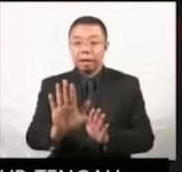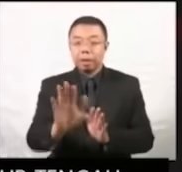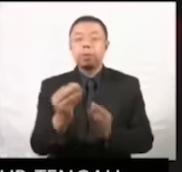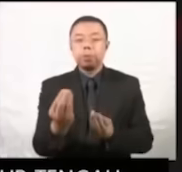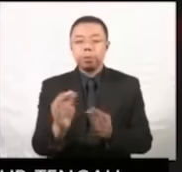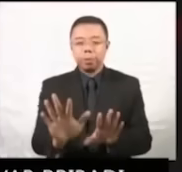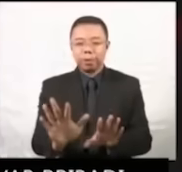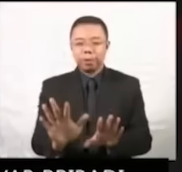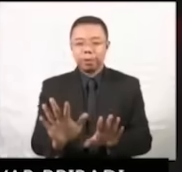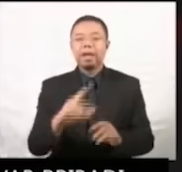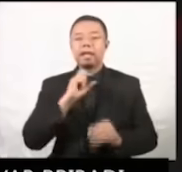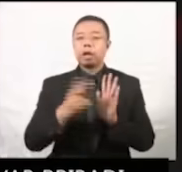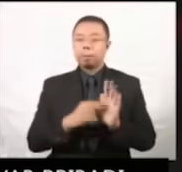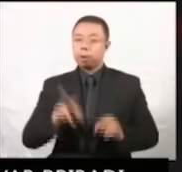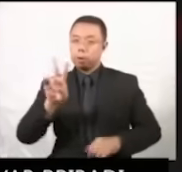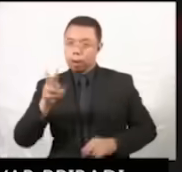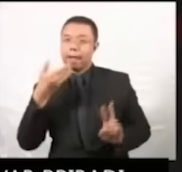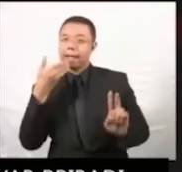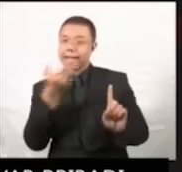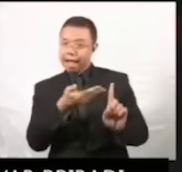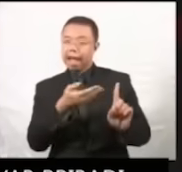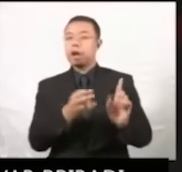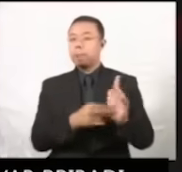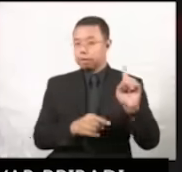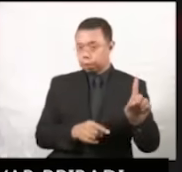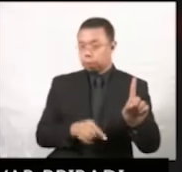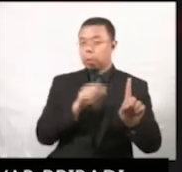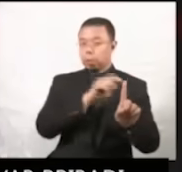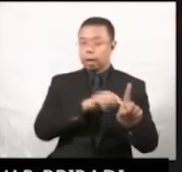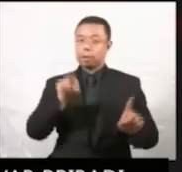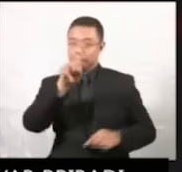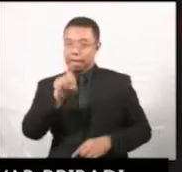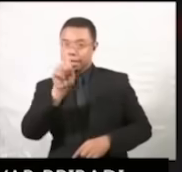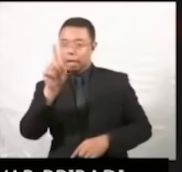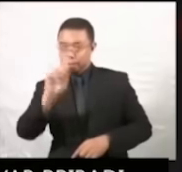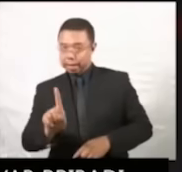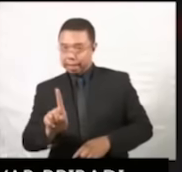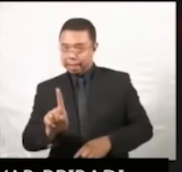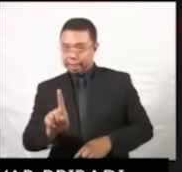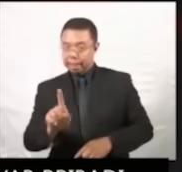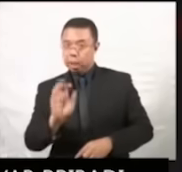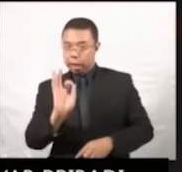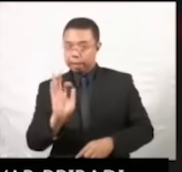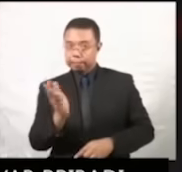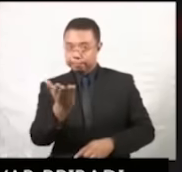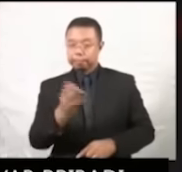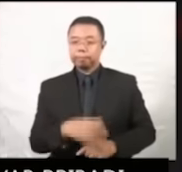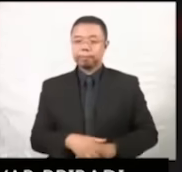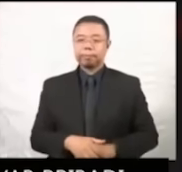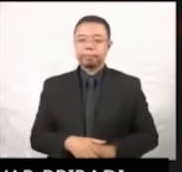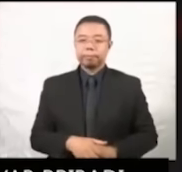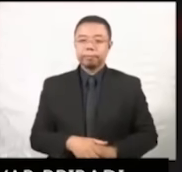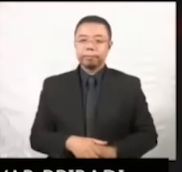dipersilakan Pasangan calon nomor urut du bertanya kepada pasangan calon nomor urut S waktu anda 1 menit dimulai sejak berb Aca silakan